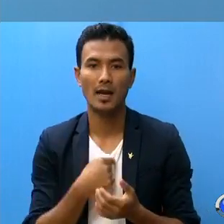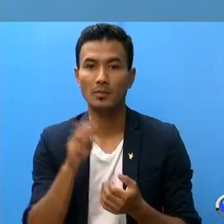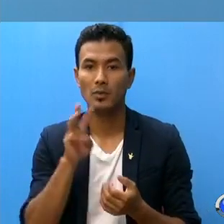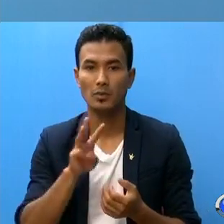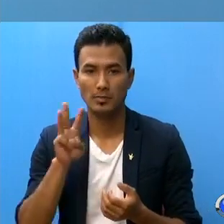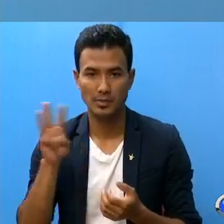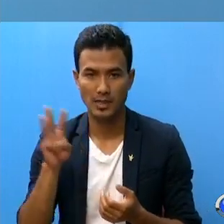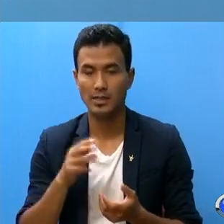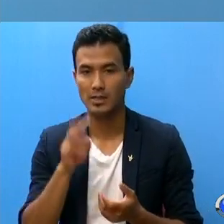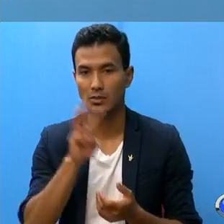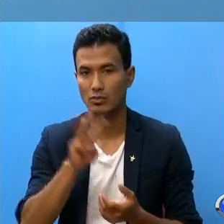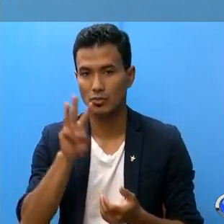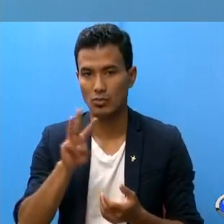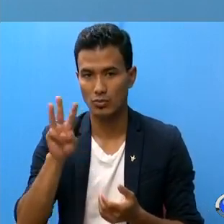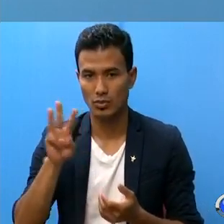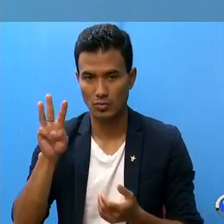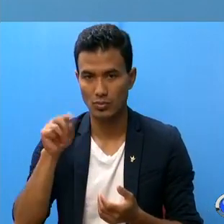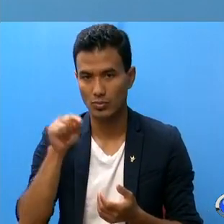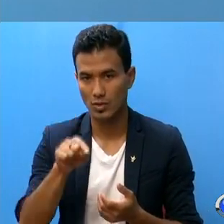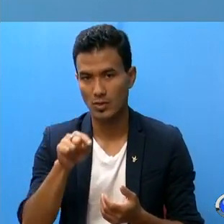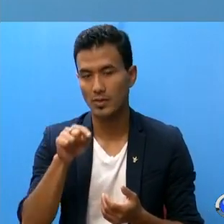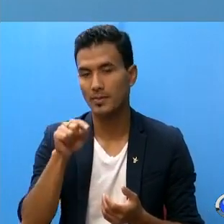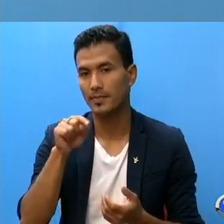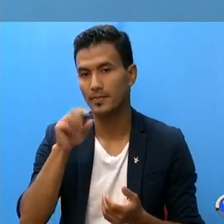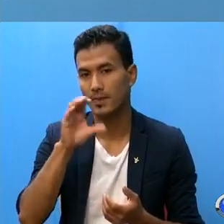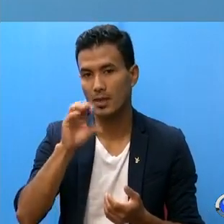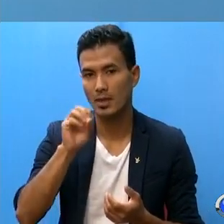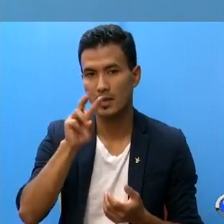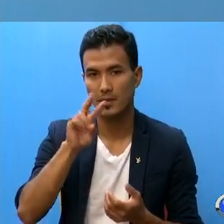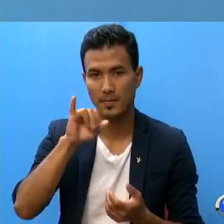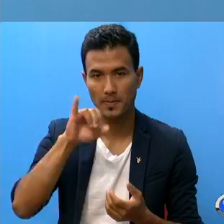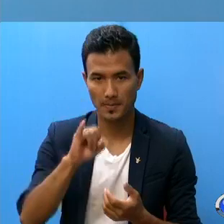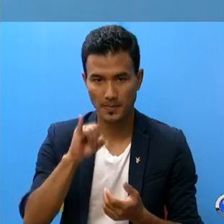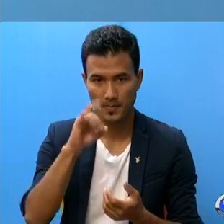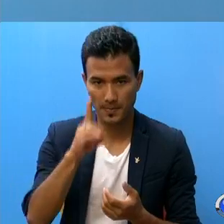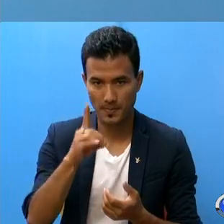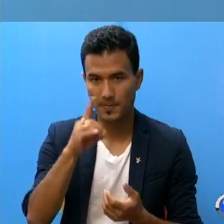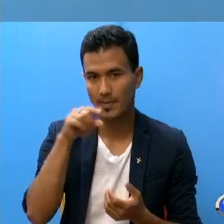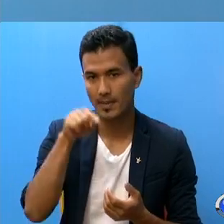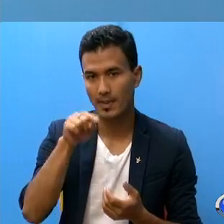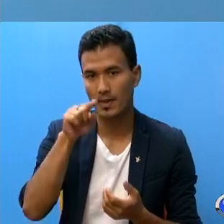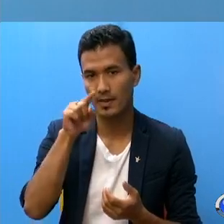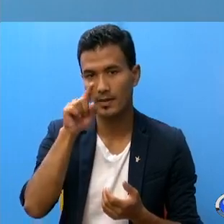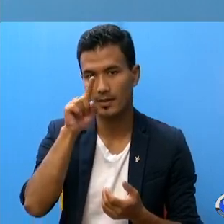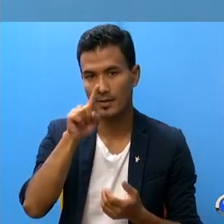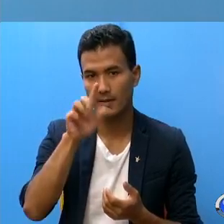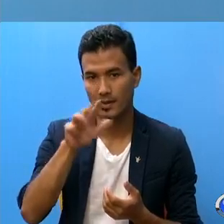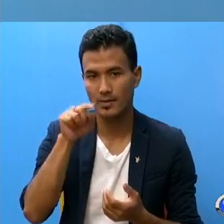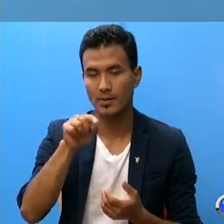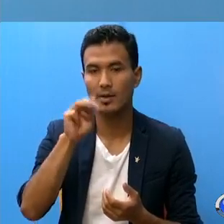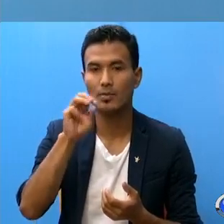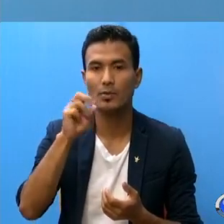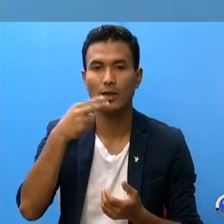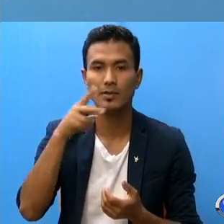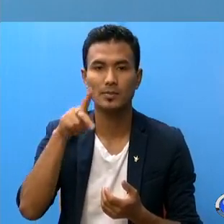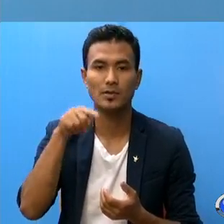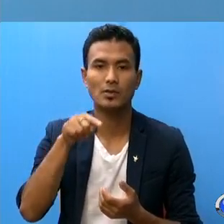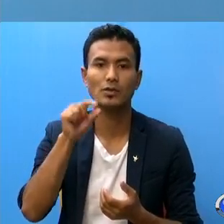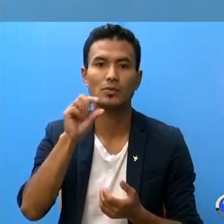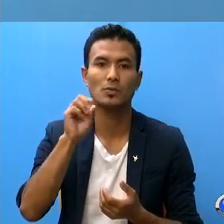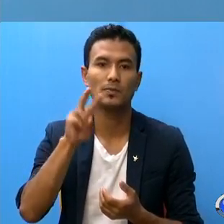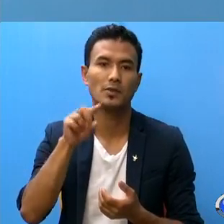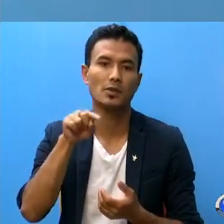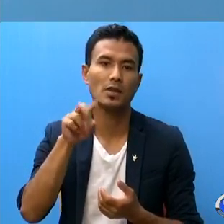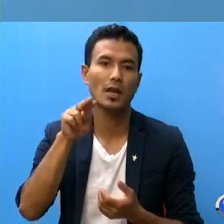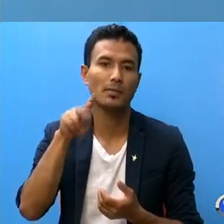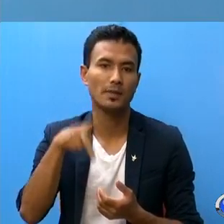वेबसाइट www.covid19.mohp.gov.np